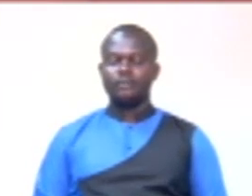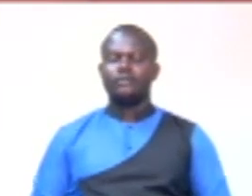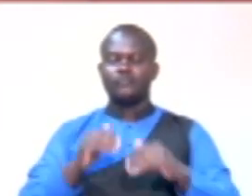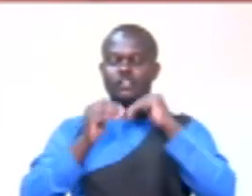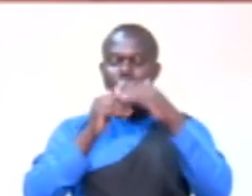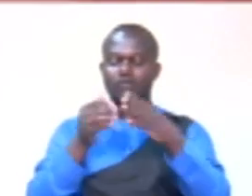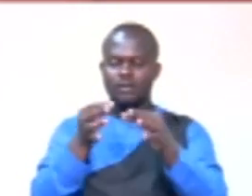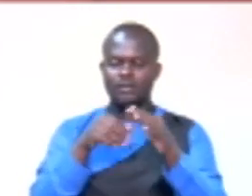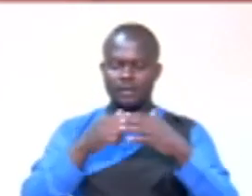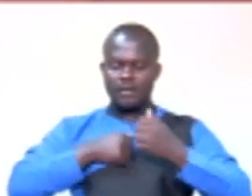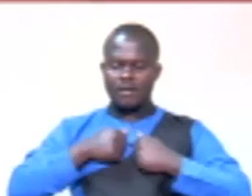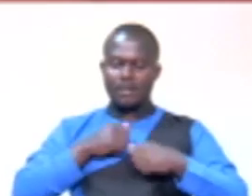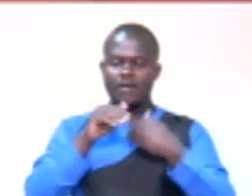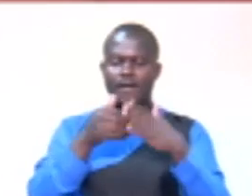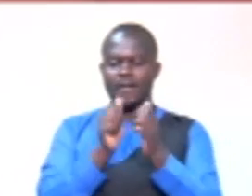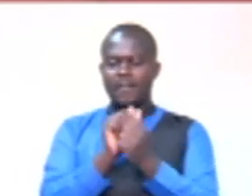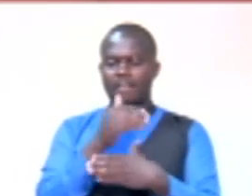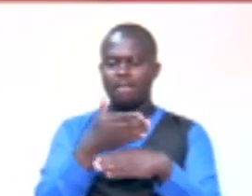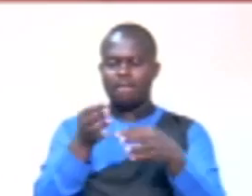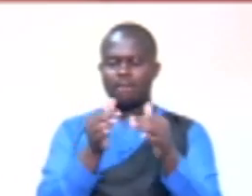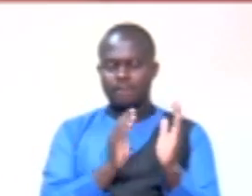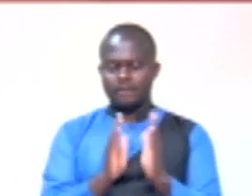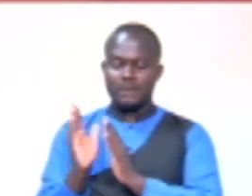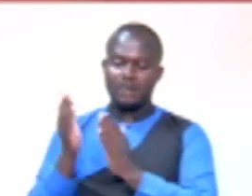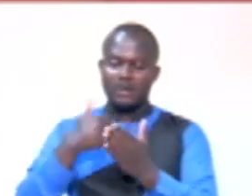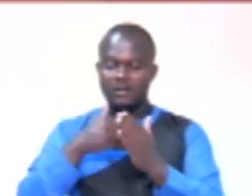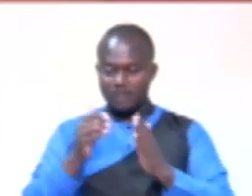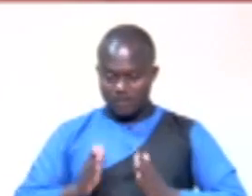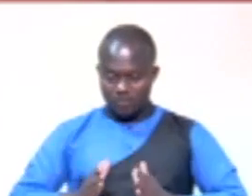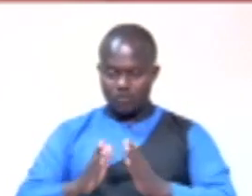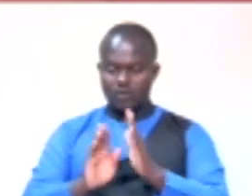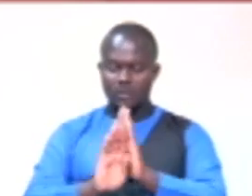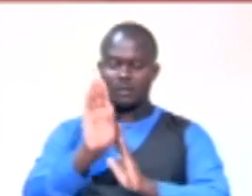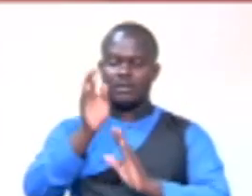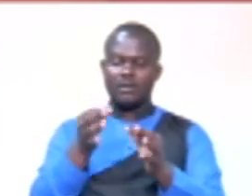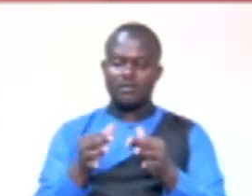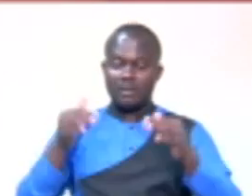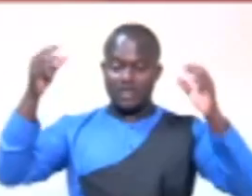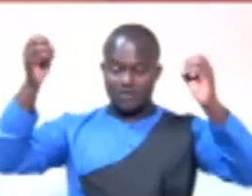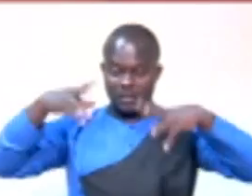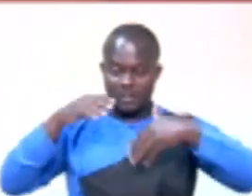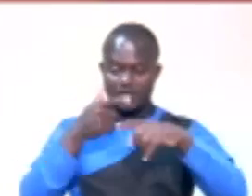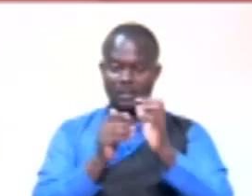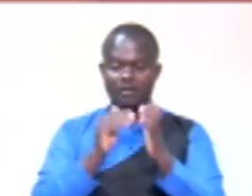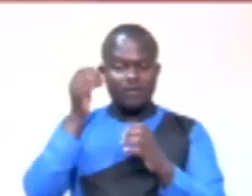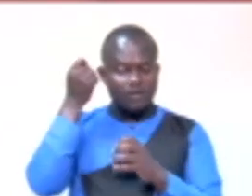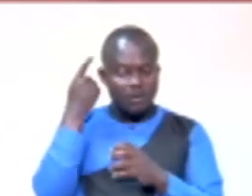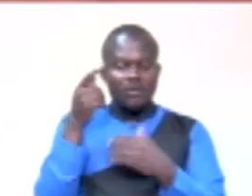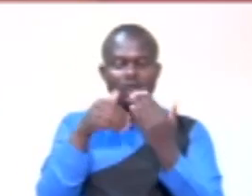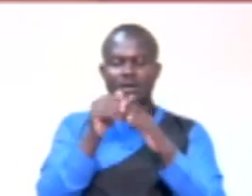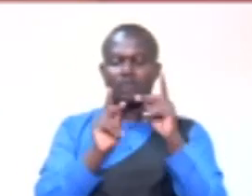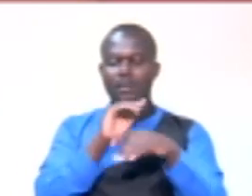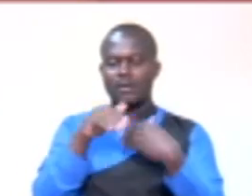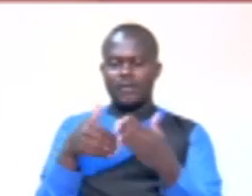Urwego rw'imari mu Rwanda na Minisiteri y'Imari n'Igenamigambi bafite umurongo w'iterambere w'imari usobanutse kandi wumvikana kuri buri